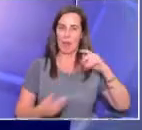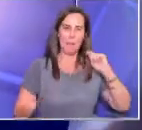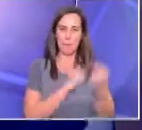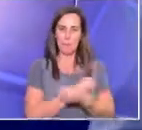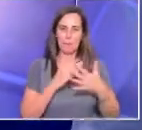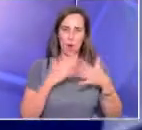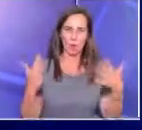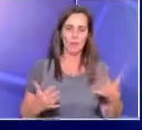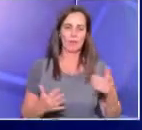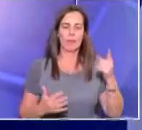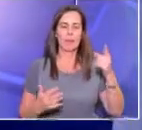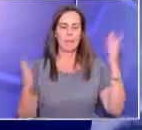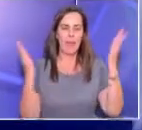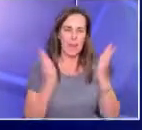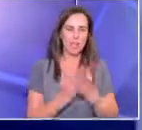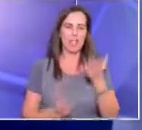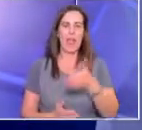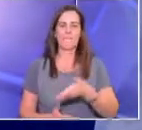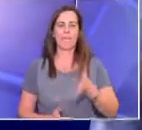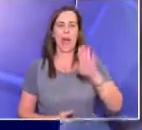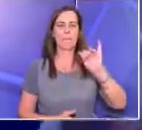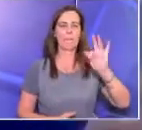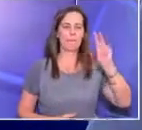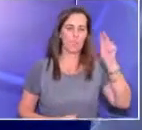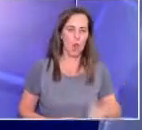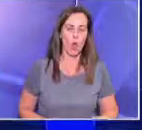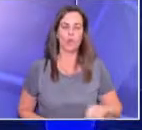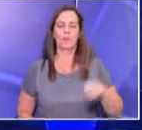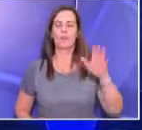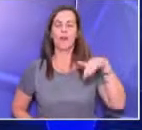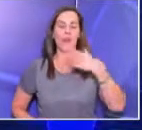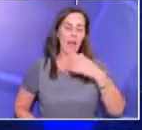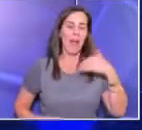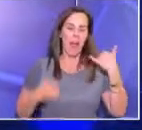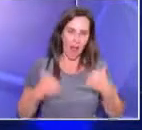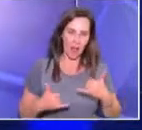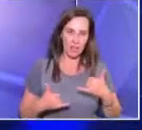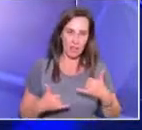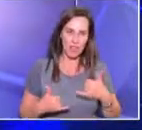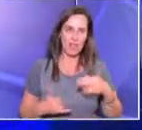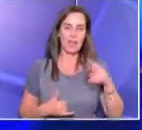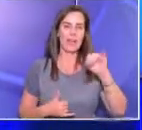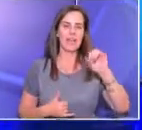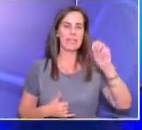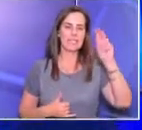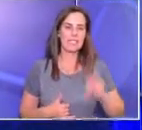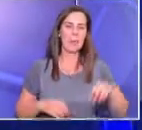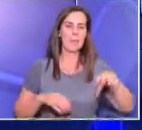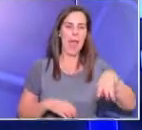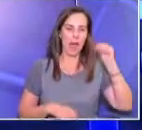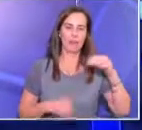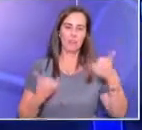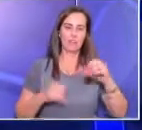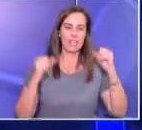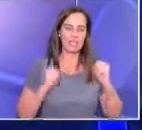המהפכים הגדולים. רוביק, מיכאל ביטון, אחרי 5 שנים, אלון דודי, אחרים. עכשיו ניסן בנכם או בערד. עכשיו